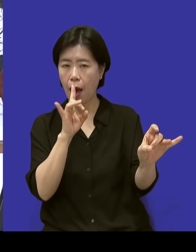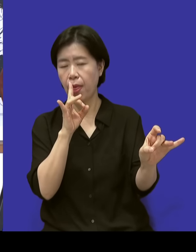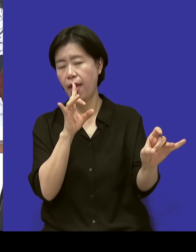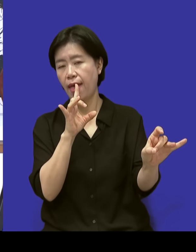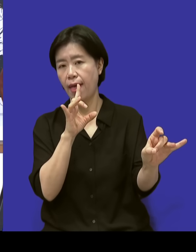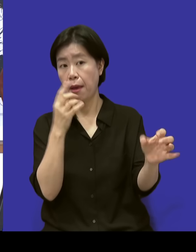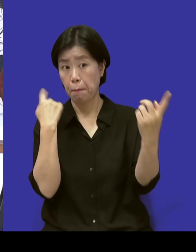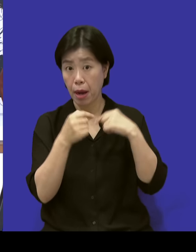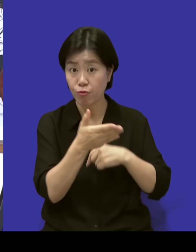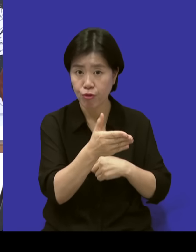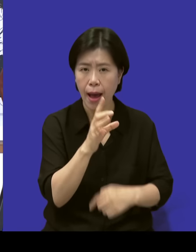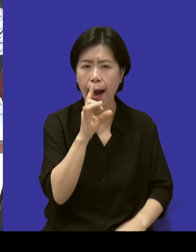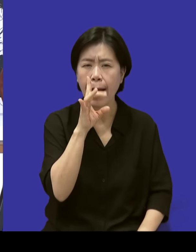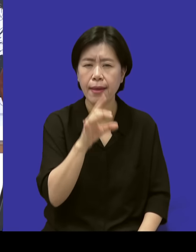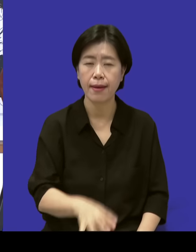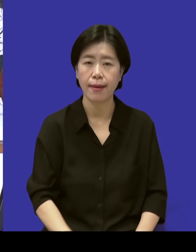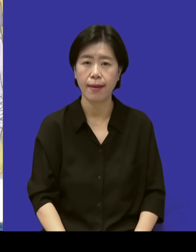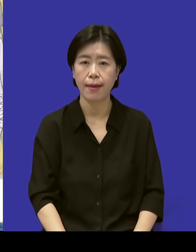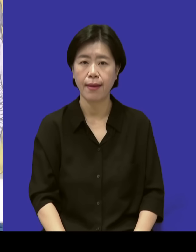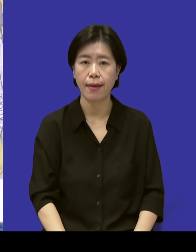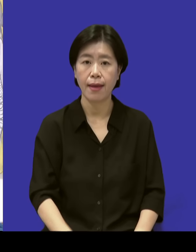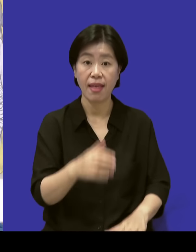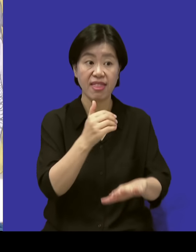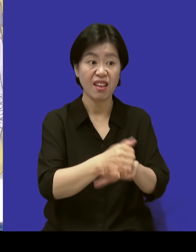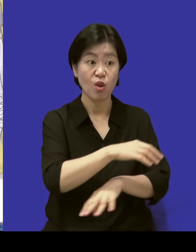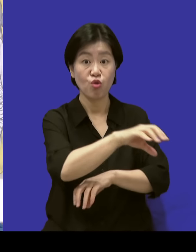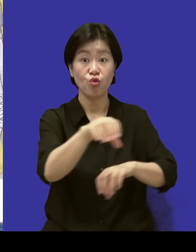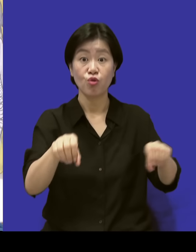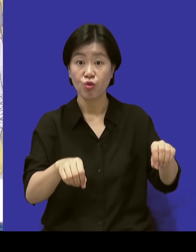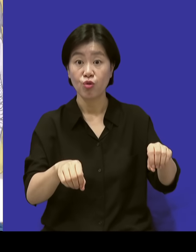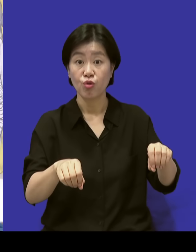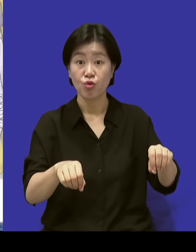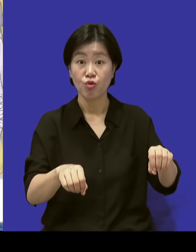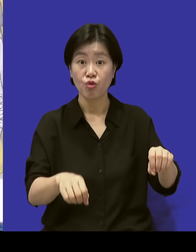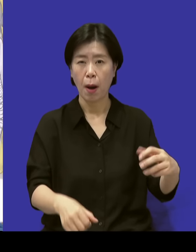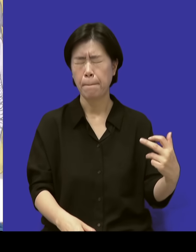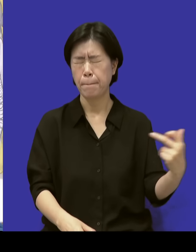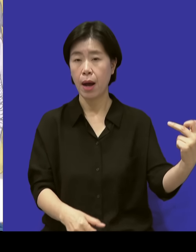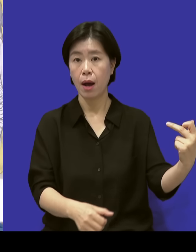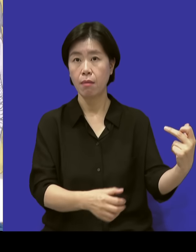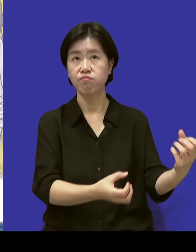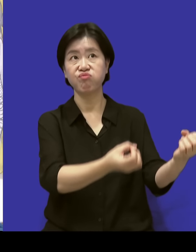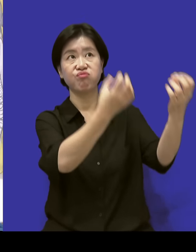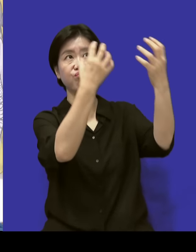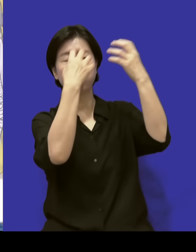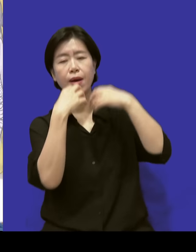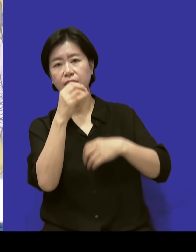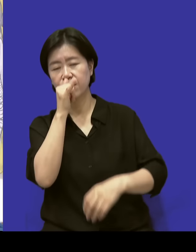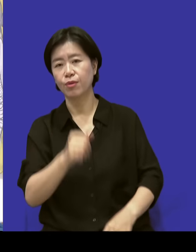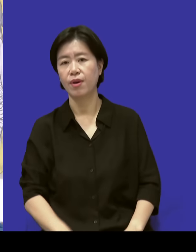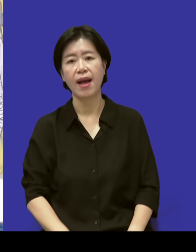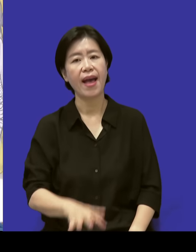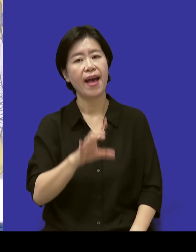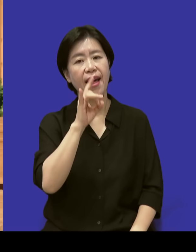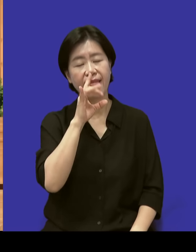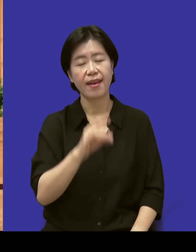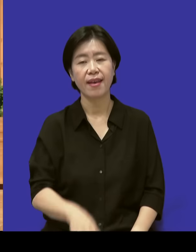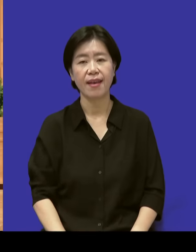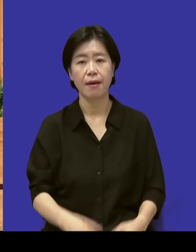날라와요. 그럴 수 있어요. 그럴 수 있어요. 네. 화살을 쏘면은 하트로 이제 받아치는 네, 이런. 네.